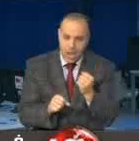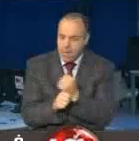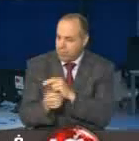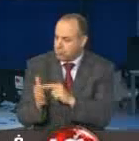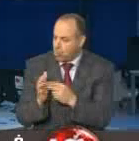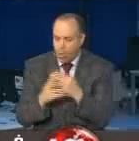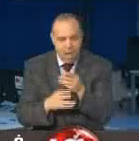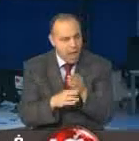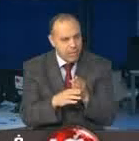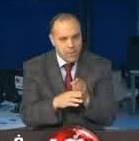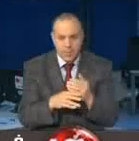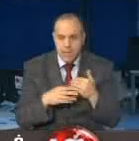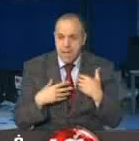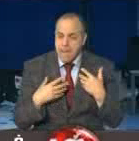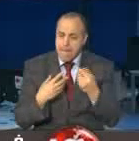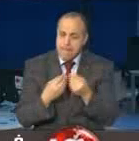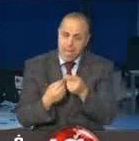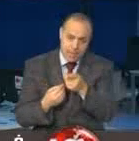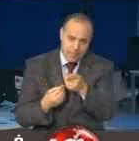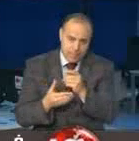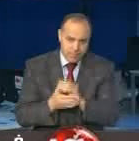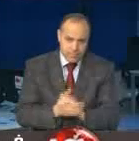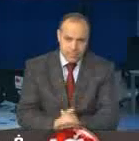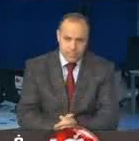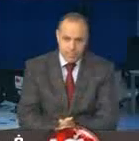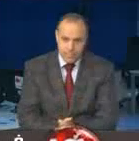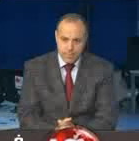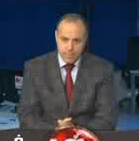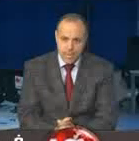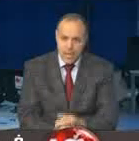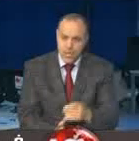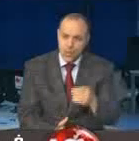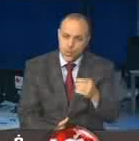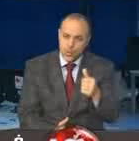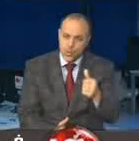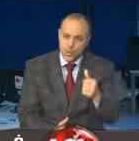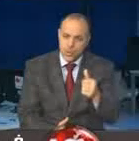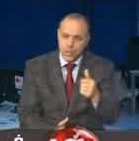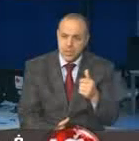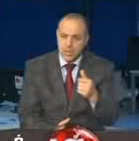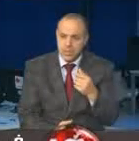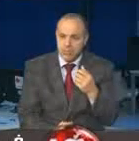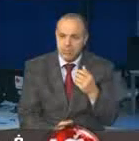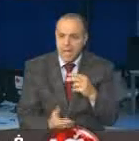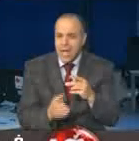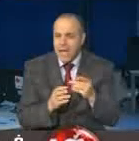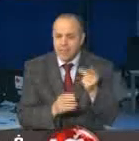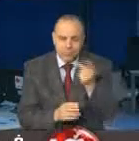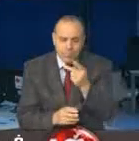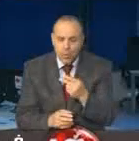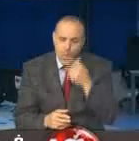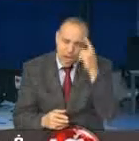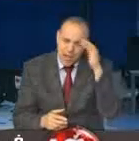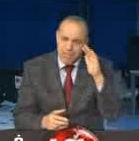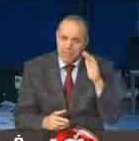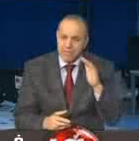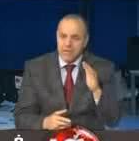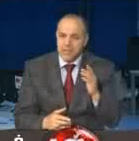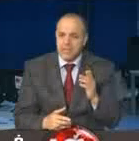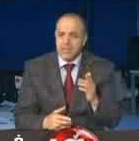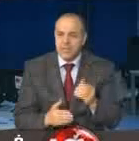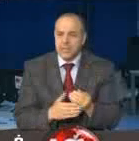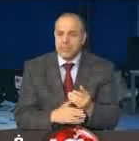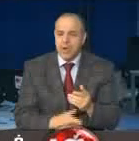فنية وكل شيء، مع زاد شوية يعني بالأكريليك وكل شيء تقنيات يعني